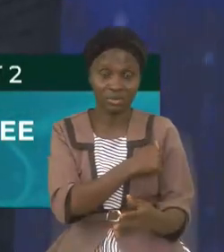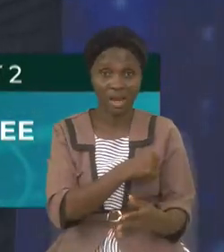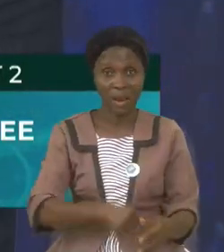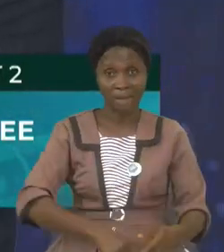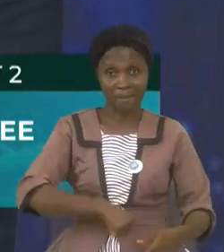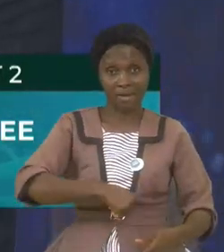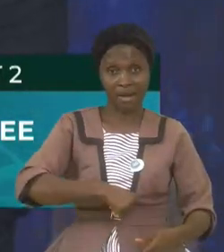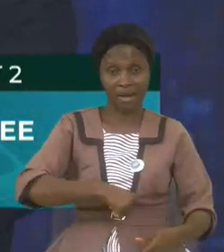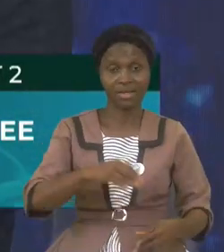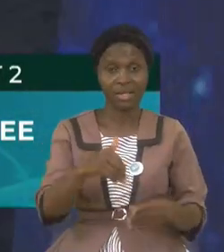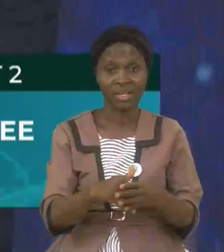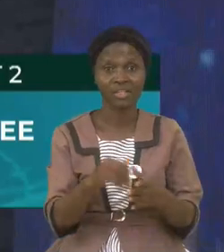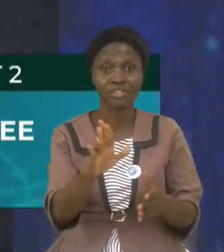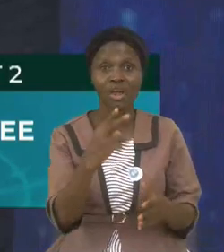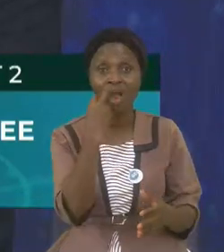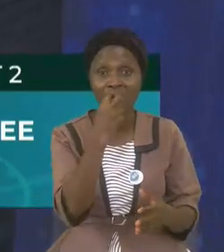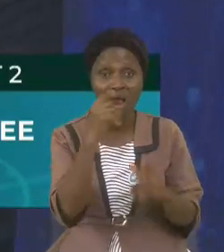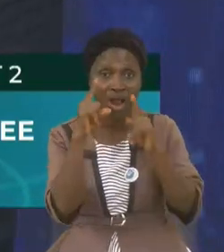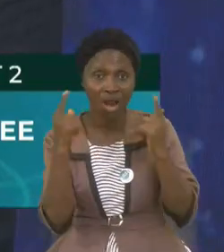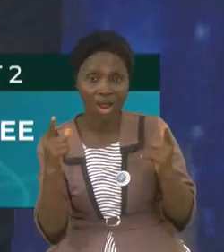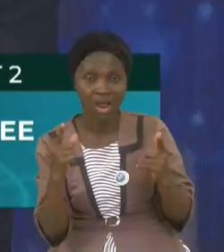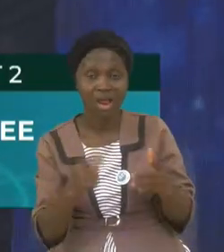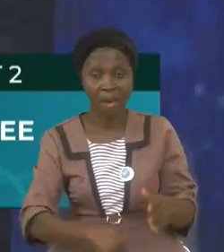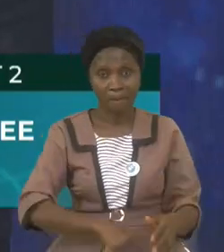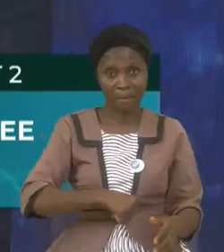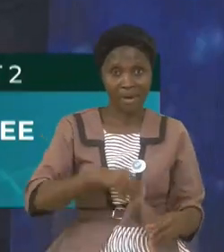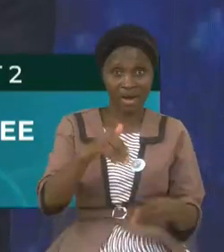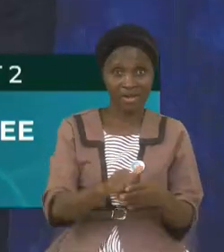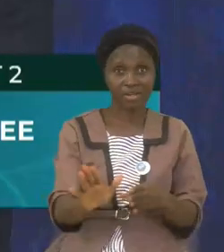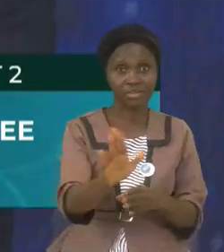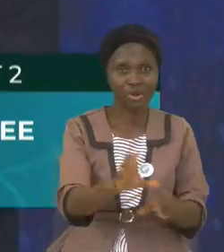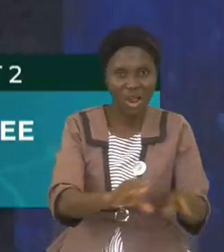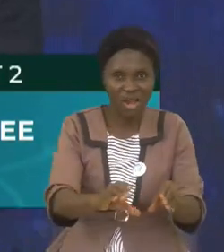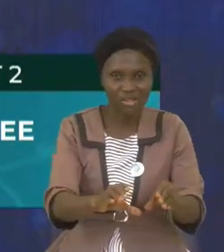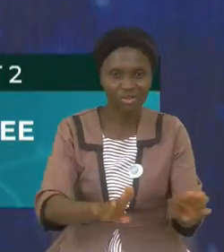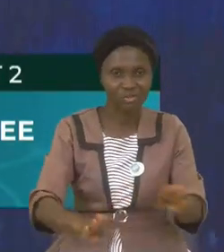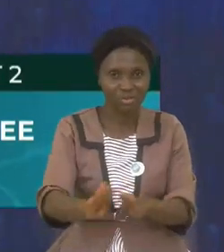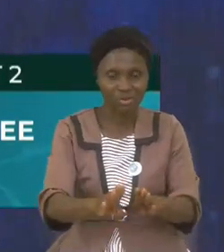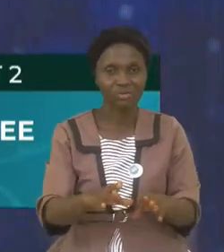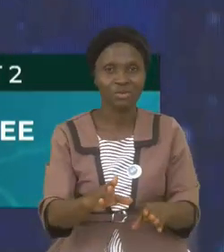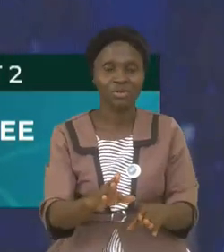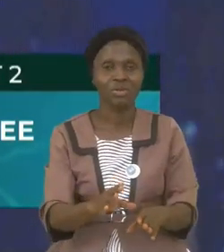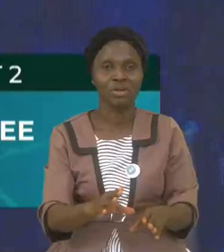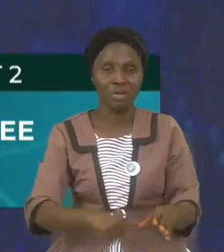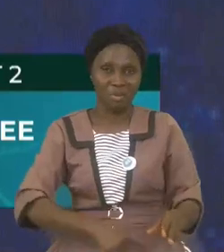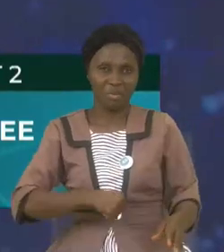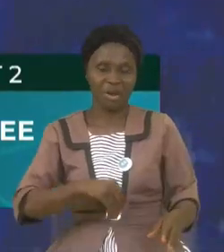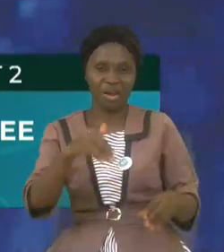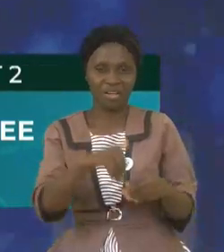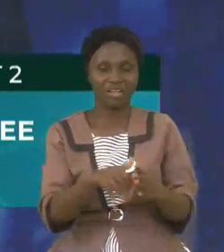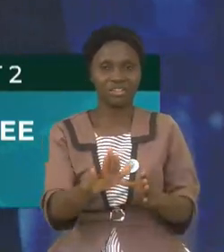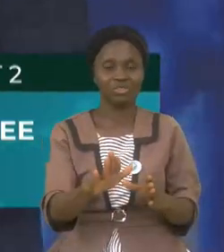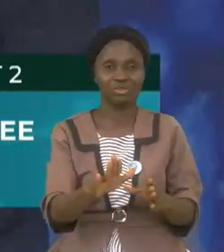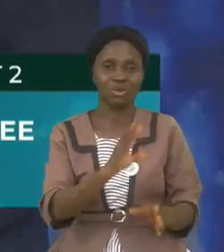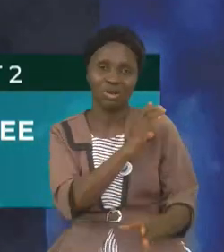L'arrogance précède la ruine. L'arrogance dans le cœur, dans l'attitude, l'arrogance dans les paroles,